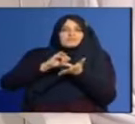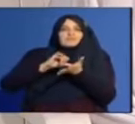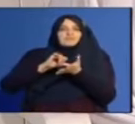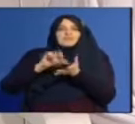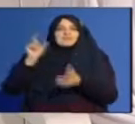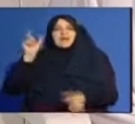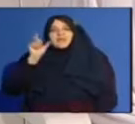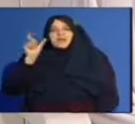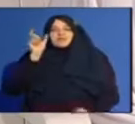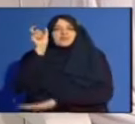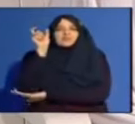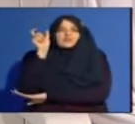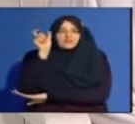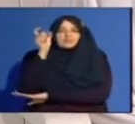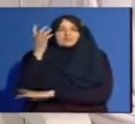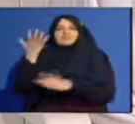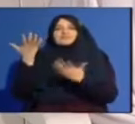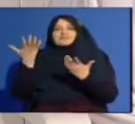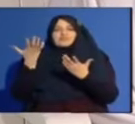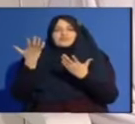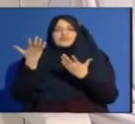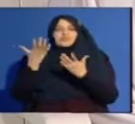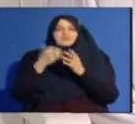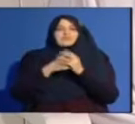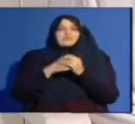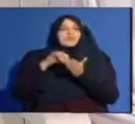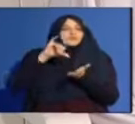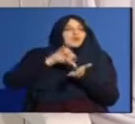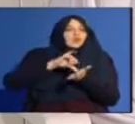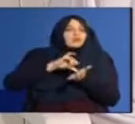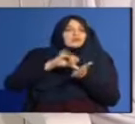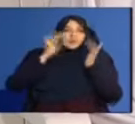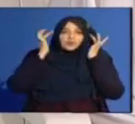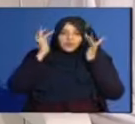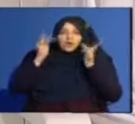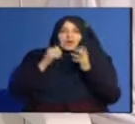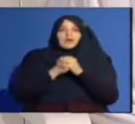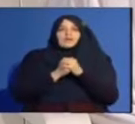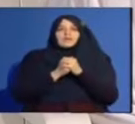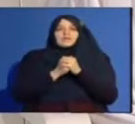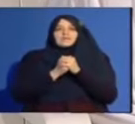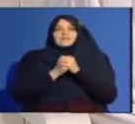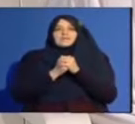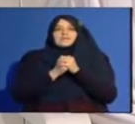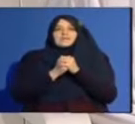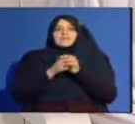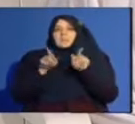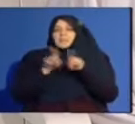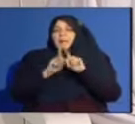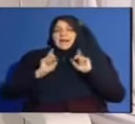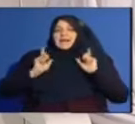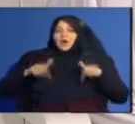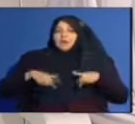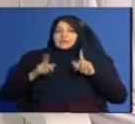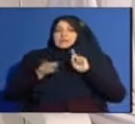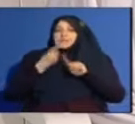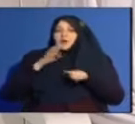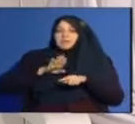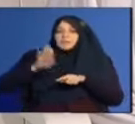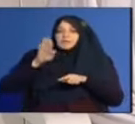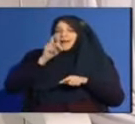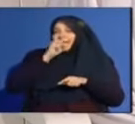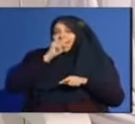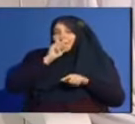وموجود مساجد أيضا، دور نعم. للثقافة ودور للقاءات وبعض المدارس ربما التي تدرس المدارس. اللغة العربية